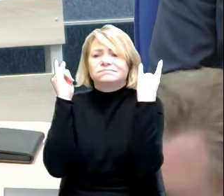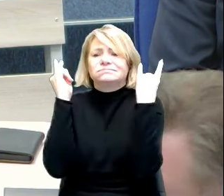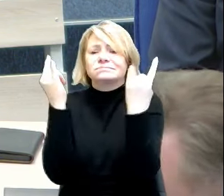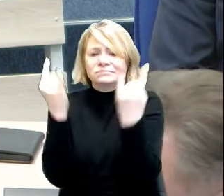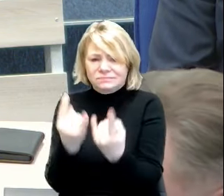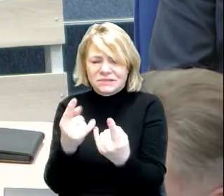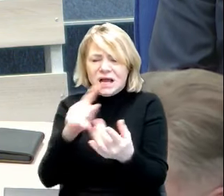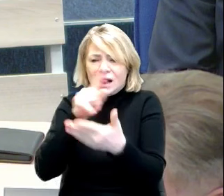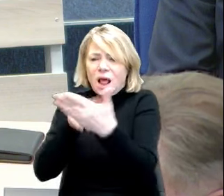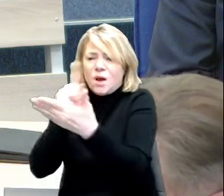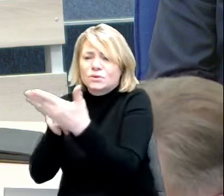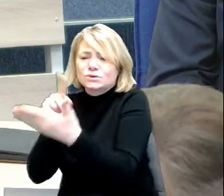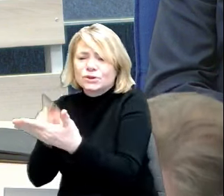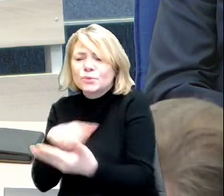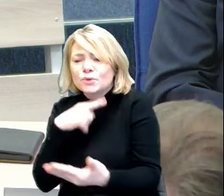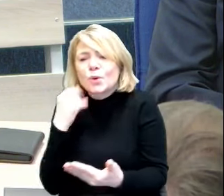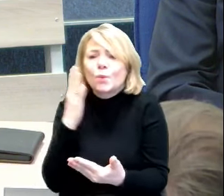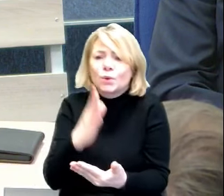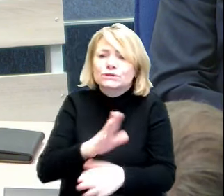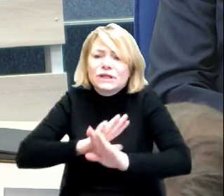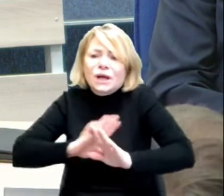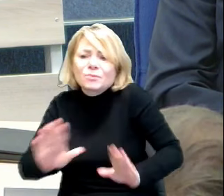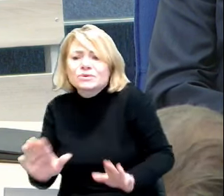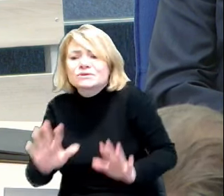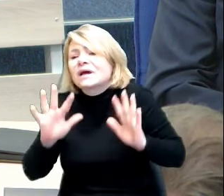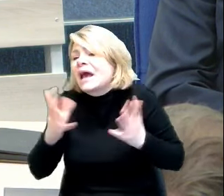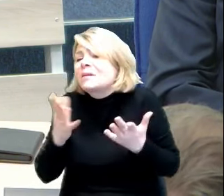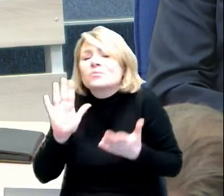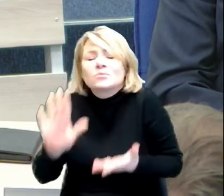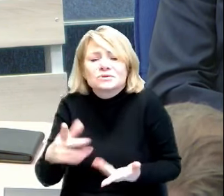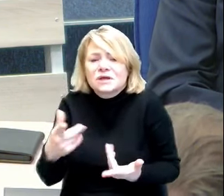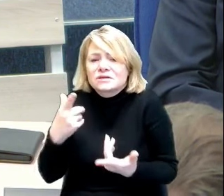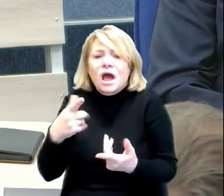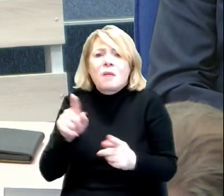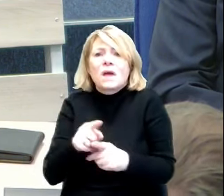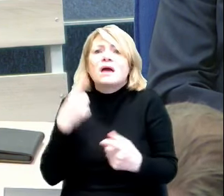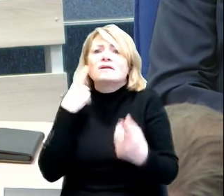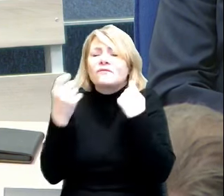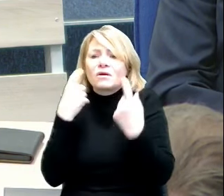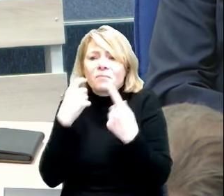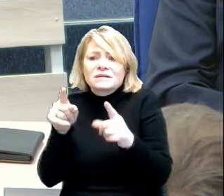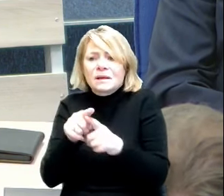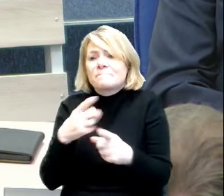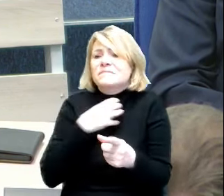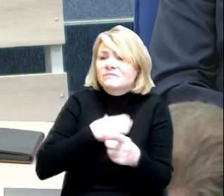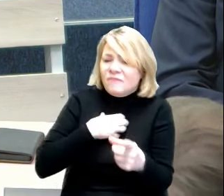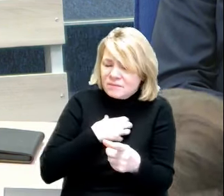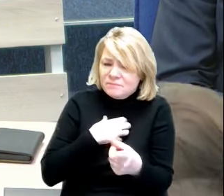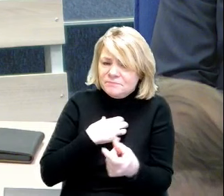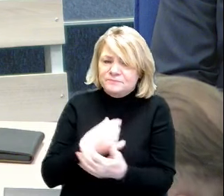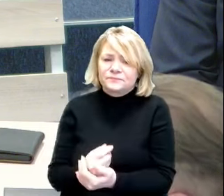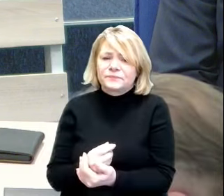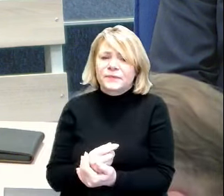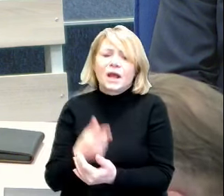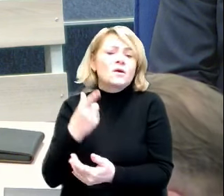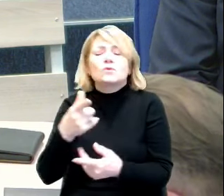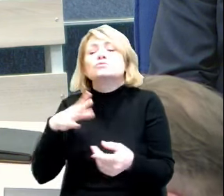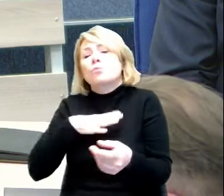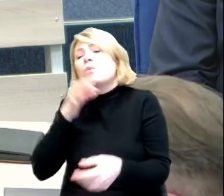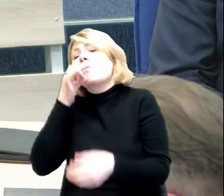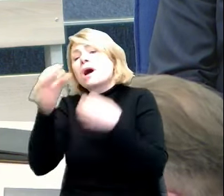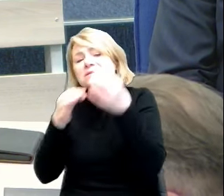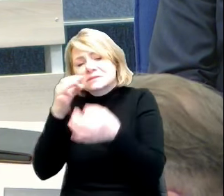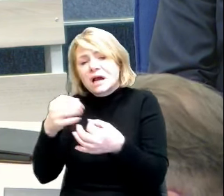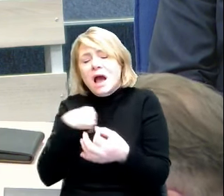klausimų ar čia bus ar nebus ar tai yra na kaip sakoma informacija kuri turi pagrindo ar neturi tai jūs lyg ir sakėt tiesiog klausimas toks